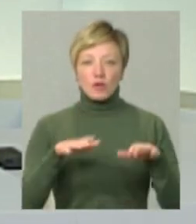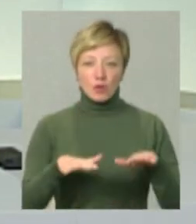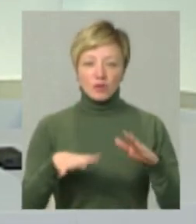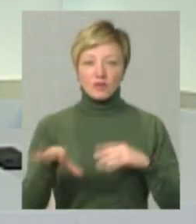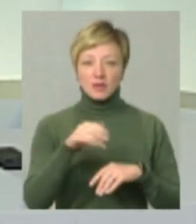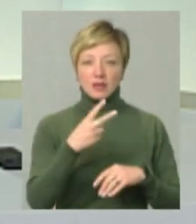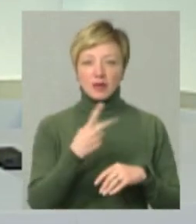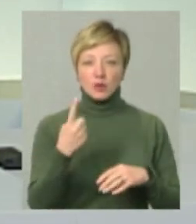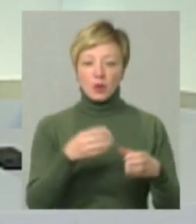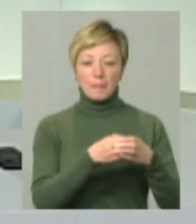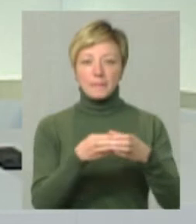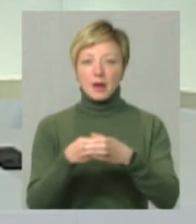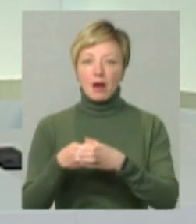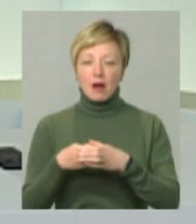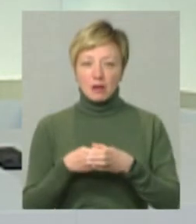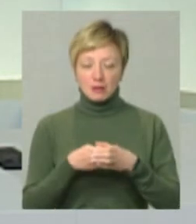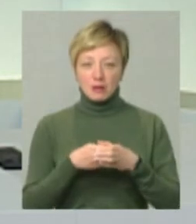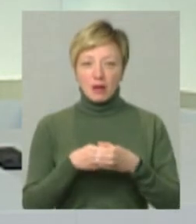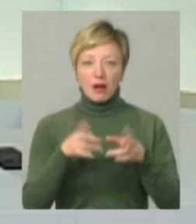Усі 21 бригада